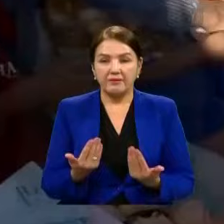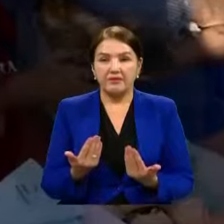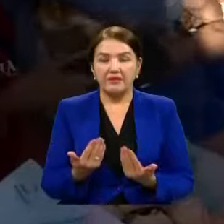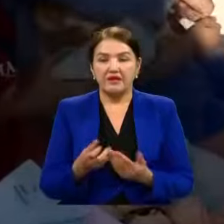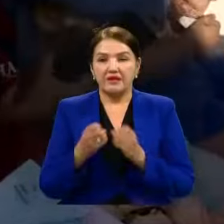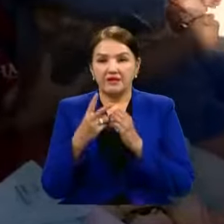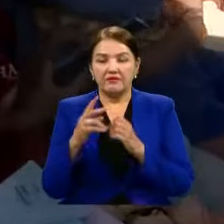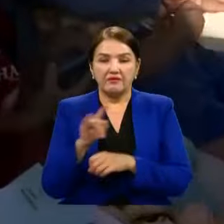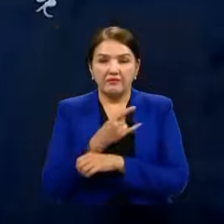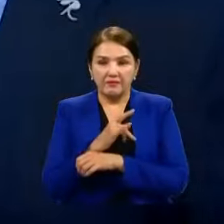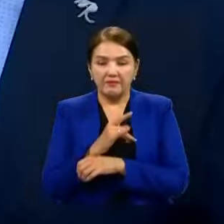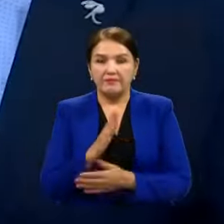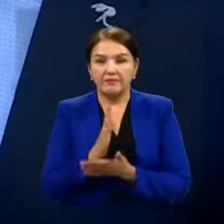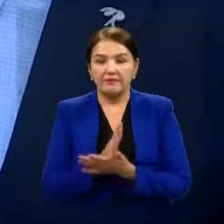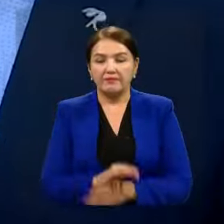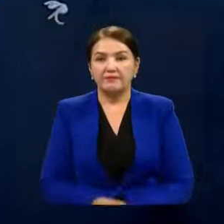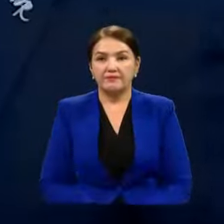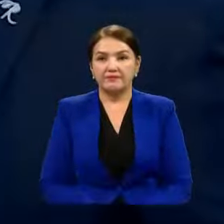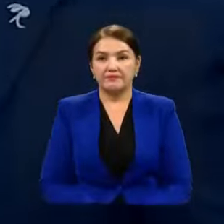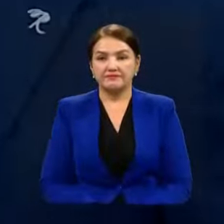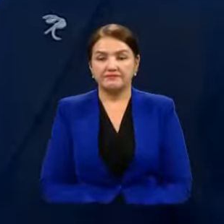балетаж 12 внуков.